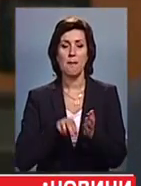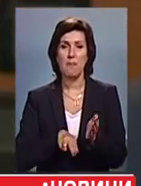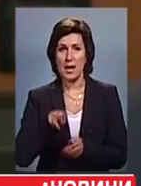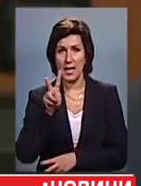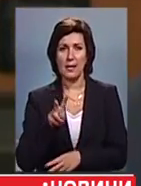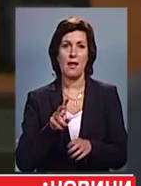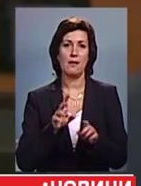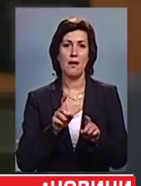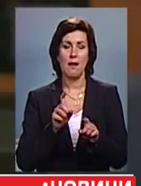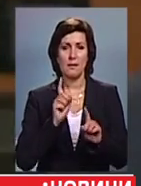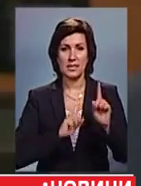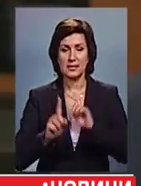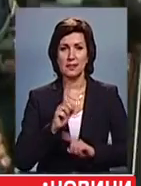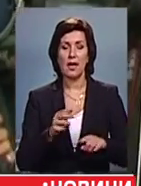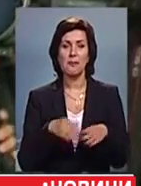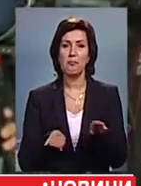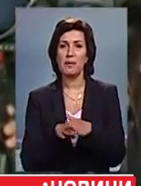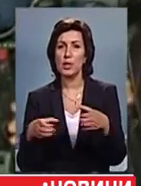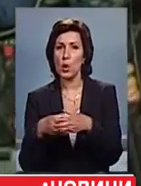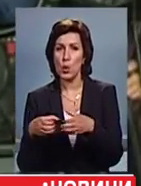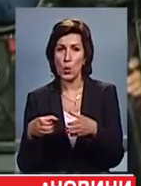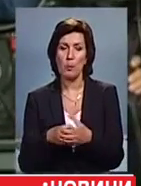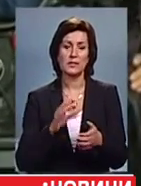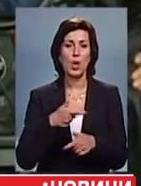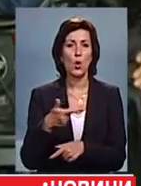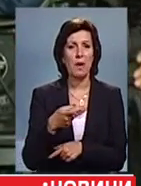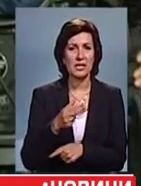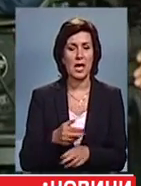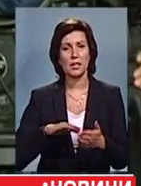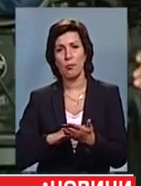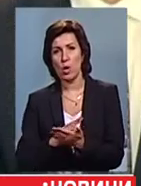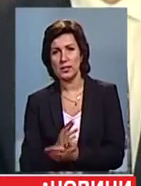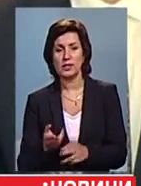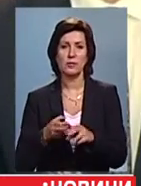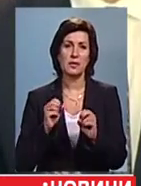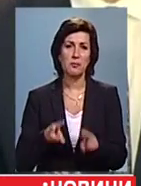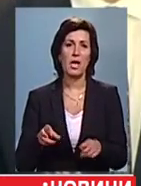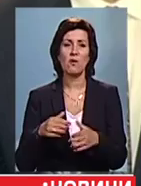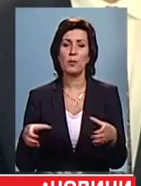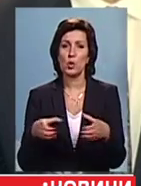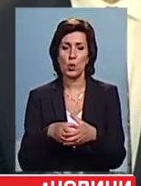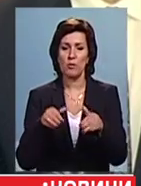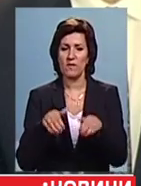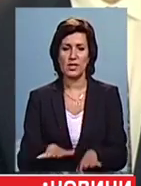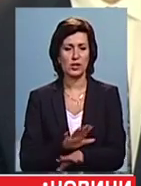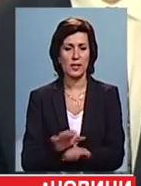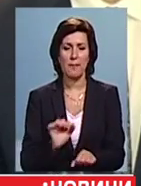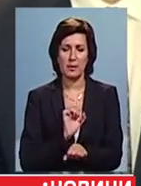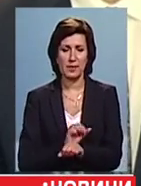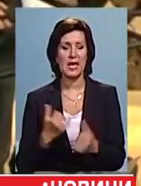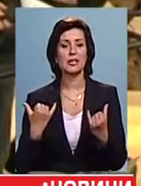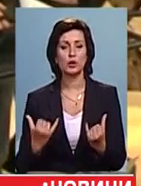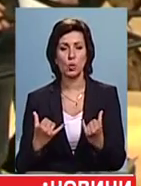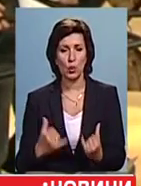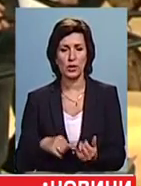засідали підгрупи з гуманітарних, економічних, політичних та безпекових питань. Роботу безпекової підгрупи вирішили не припиняти. І